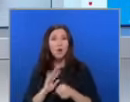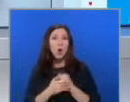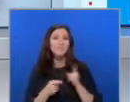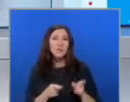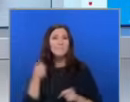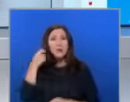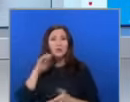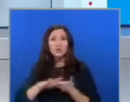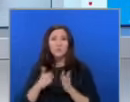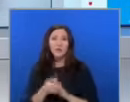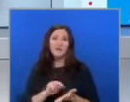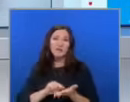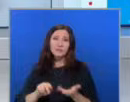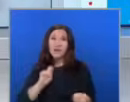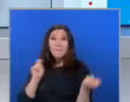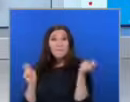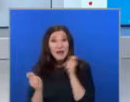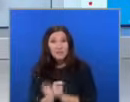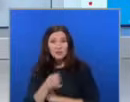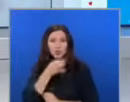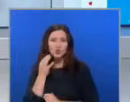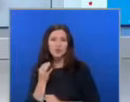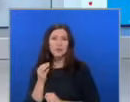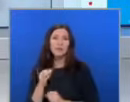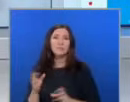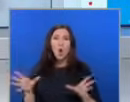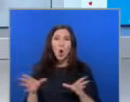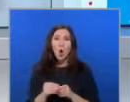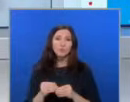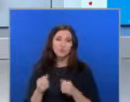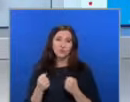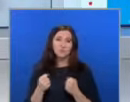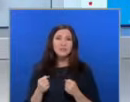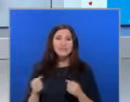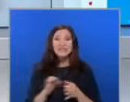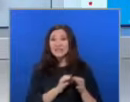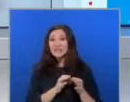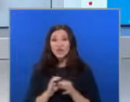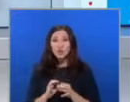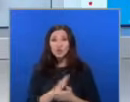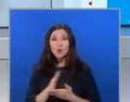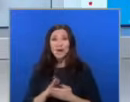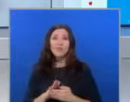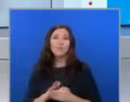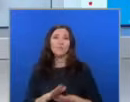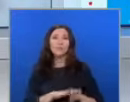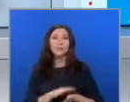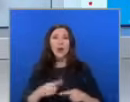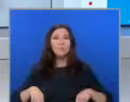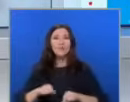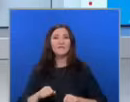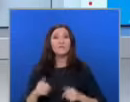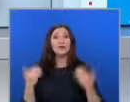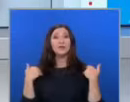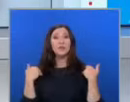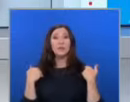готви административен преврат в случай на съжителство с крайно десен кабинет. В кандидат-депутатската листа на крайнодесните има и